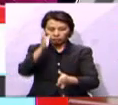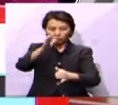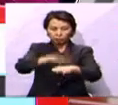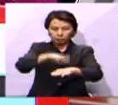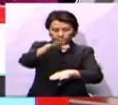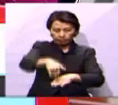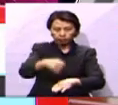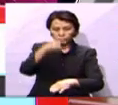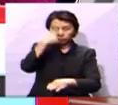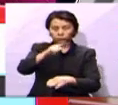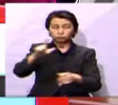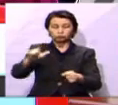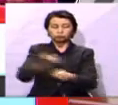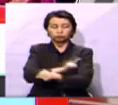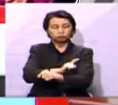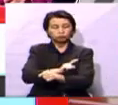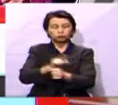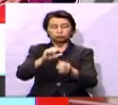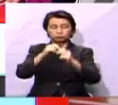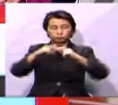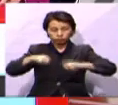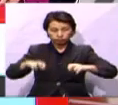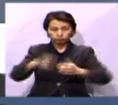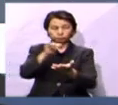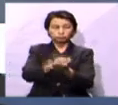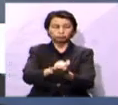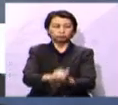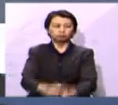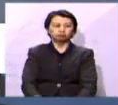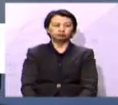bagi melengkapkan siasatan kes itu.